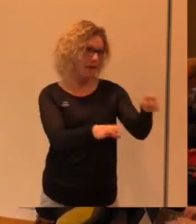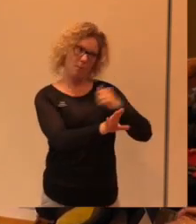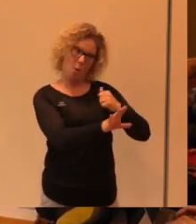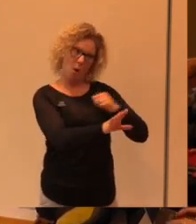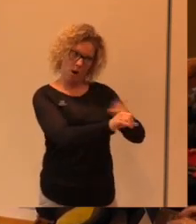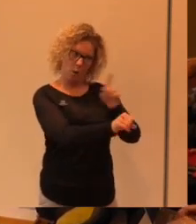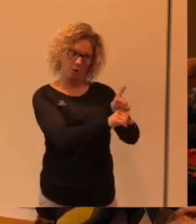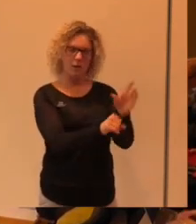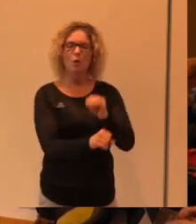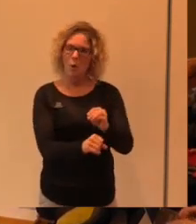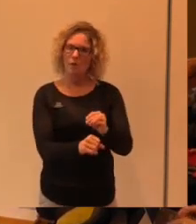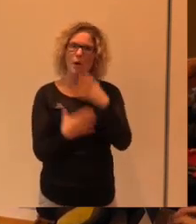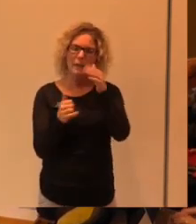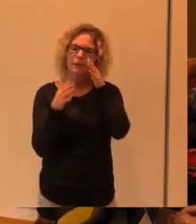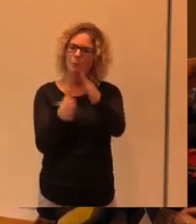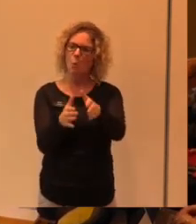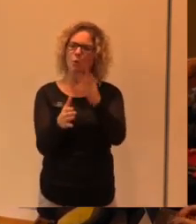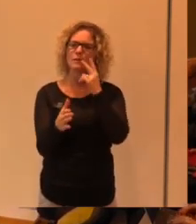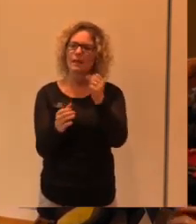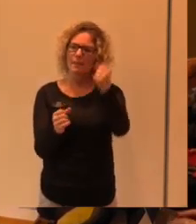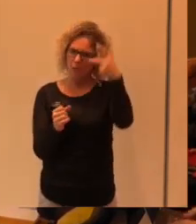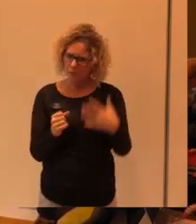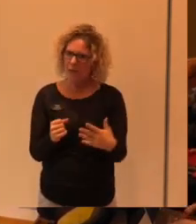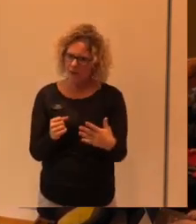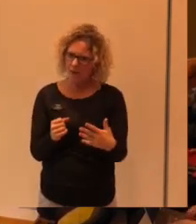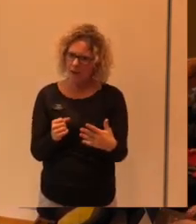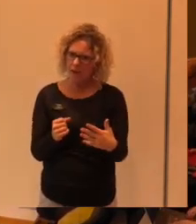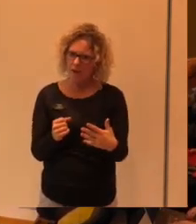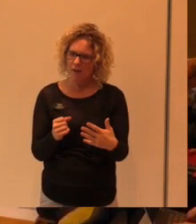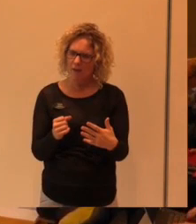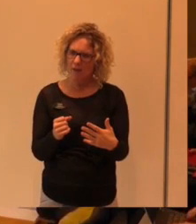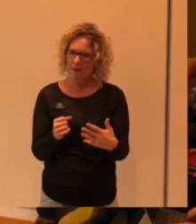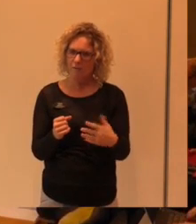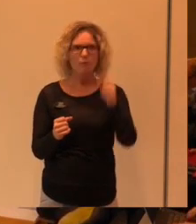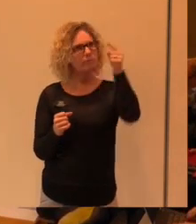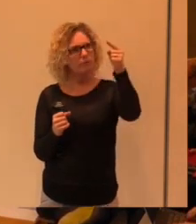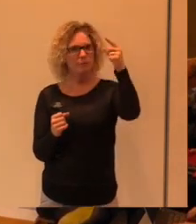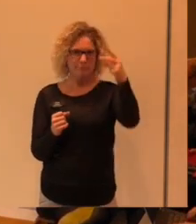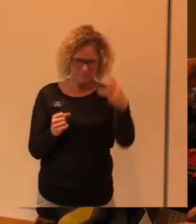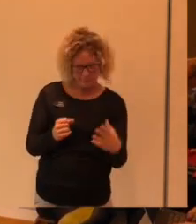länge, så kan man få ett visst fokus då kring vad man prioriterar först.